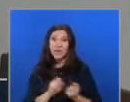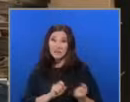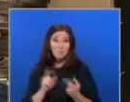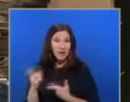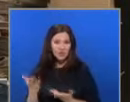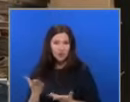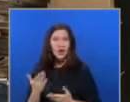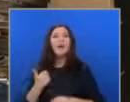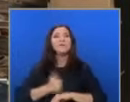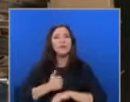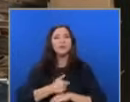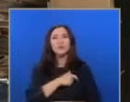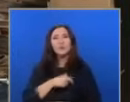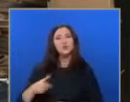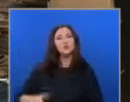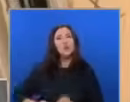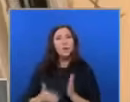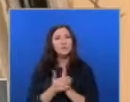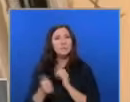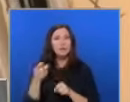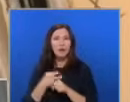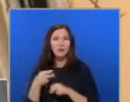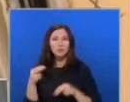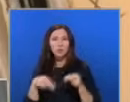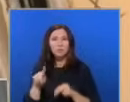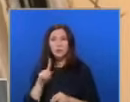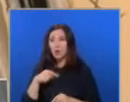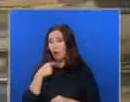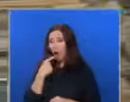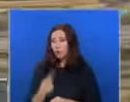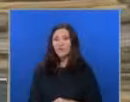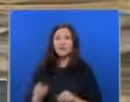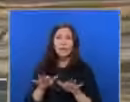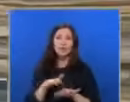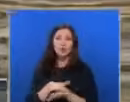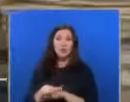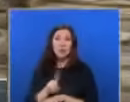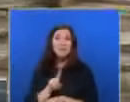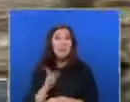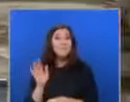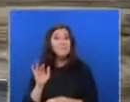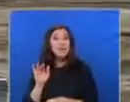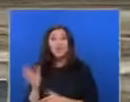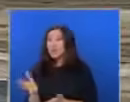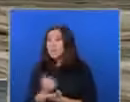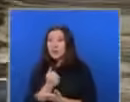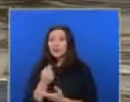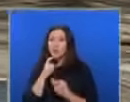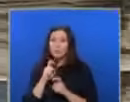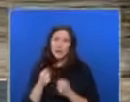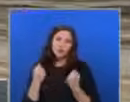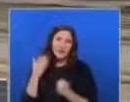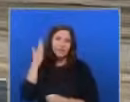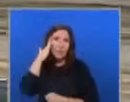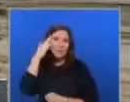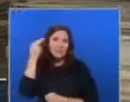изпращат. Директорката на Националната експертна лекарска комисия, която отговаря за електронната система, не беше открита за коментар, а от